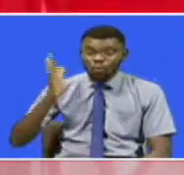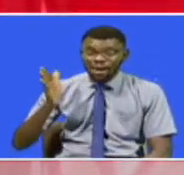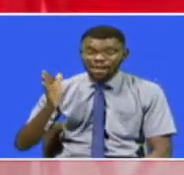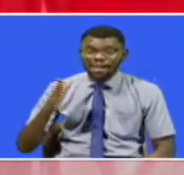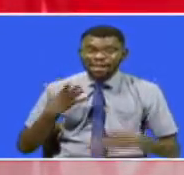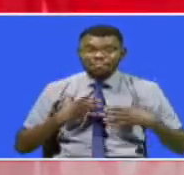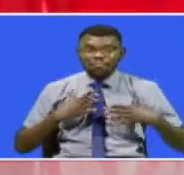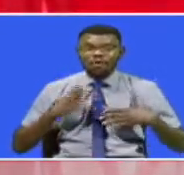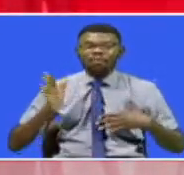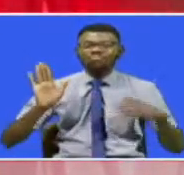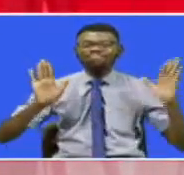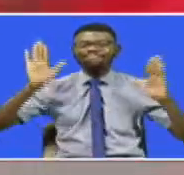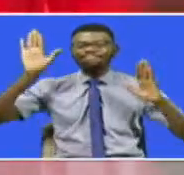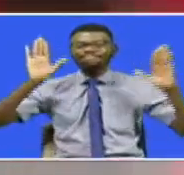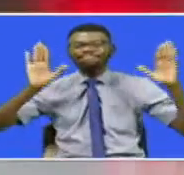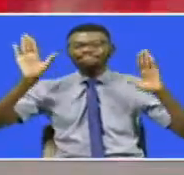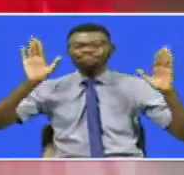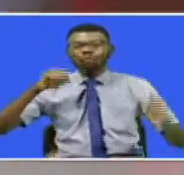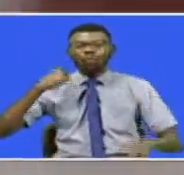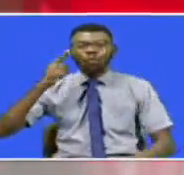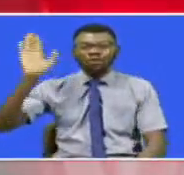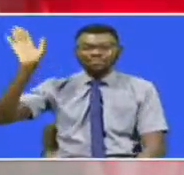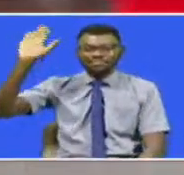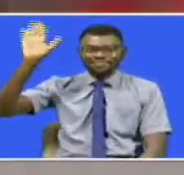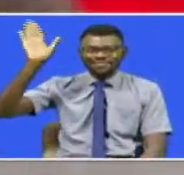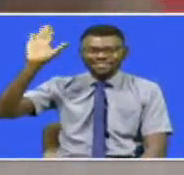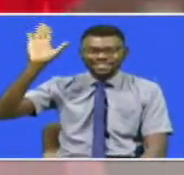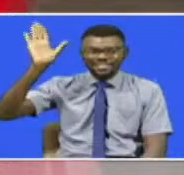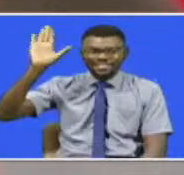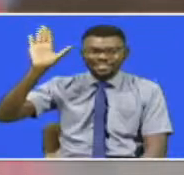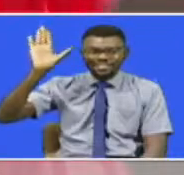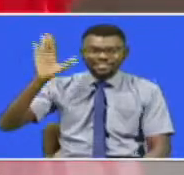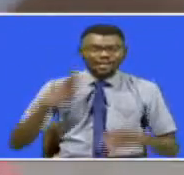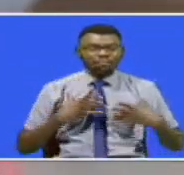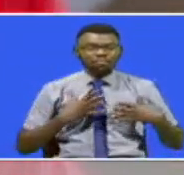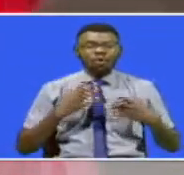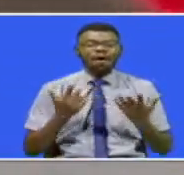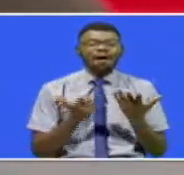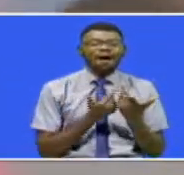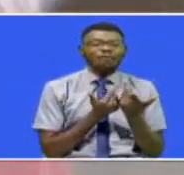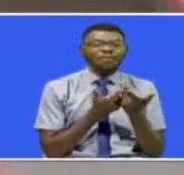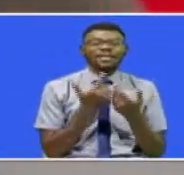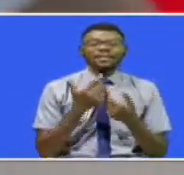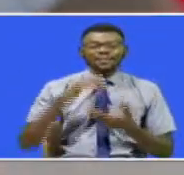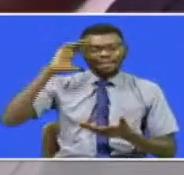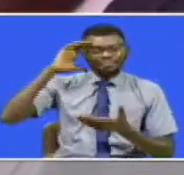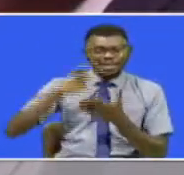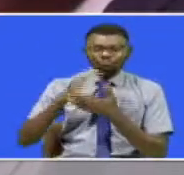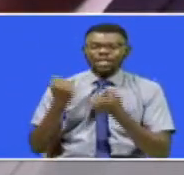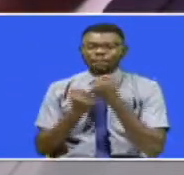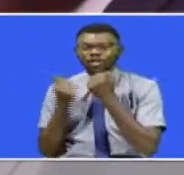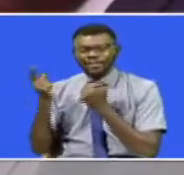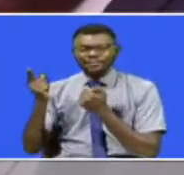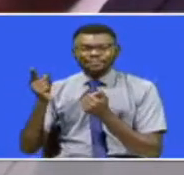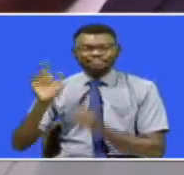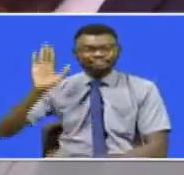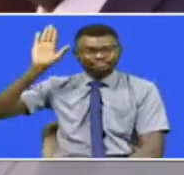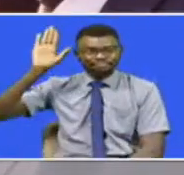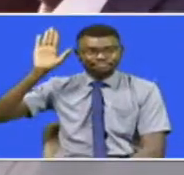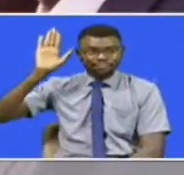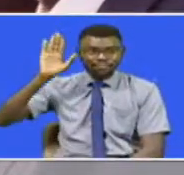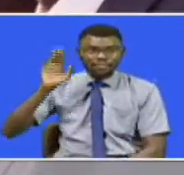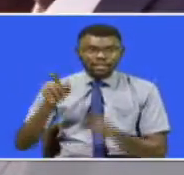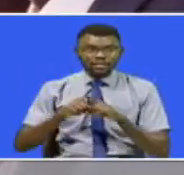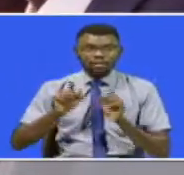nione kwa mikono ni wangapi wanaamini ya kwamba tutamshika mkono. Also in